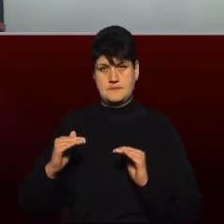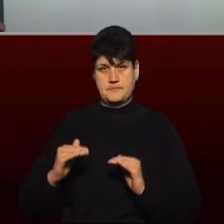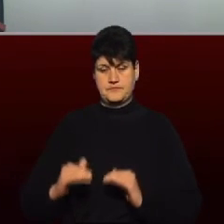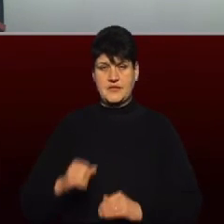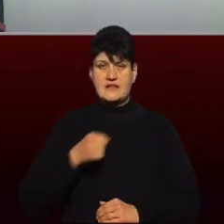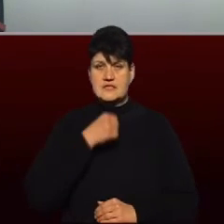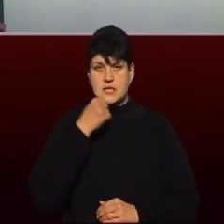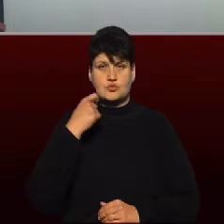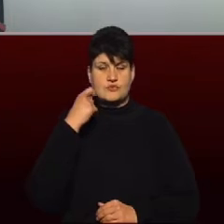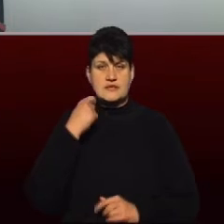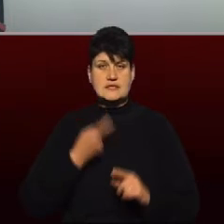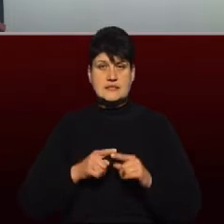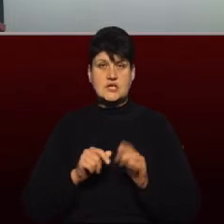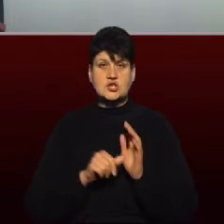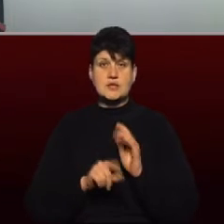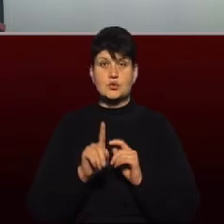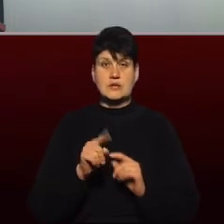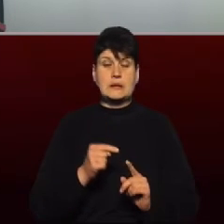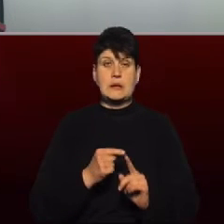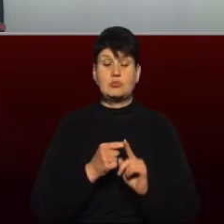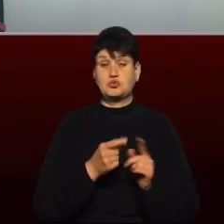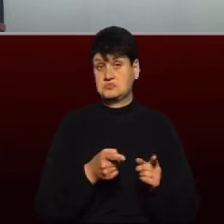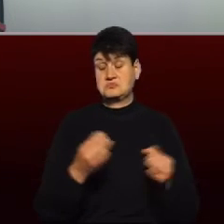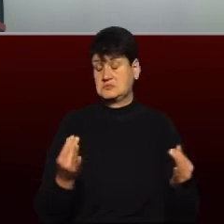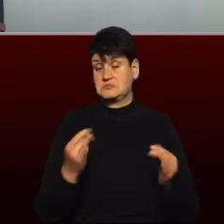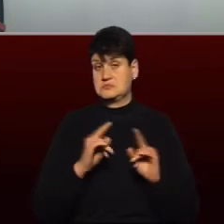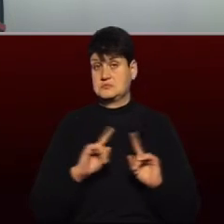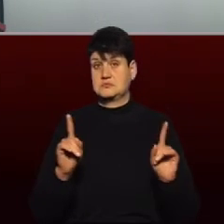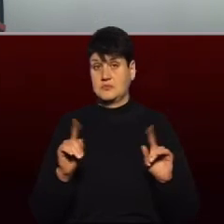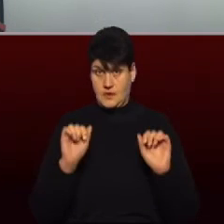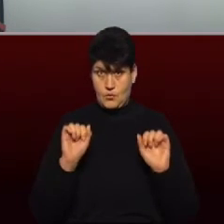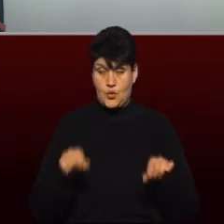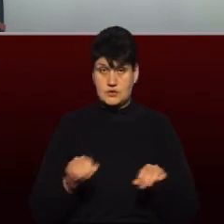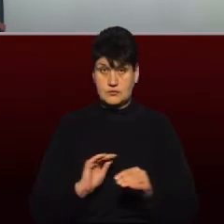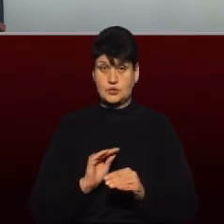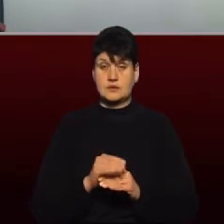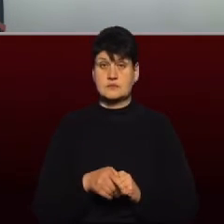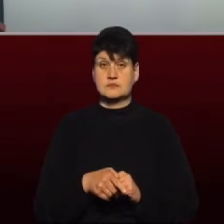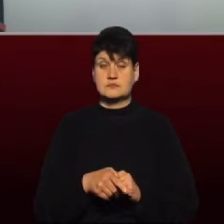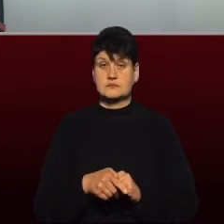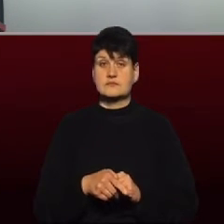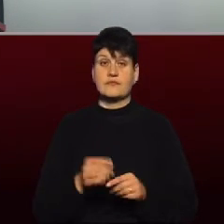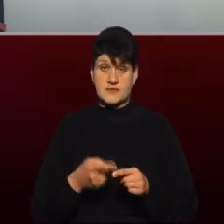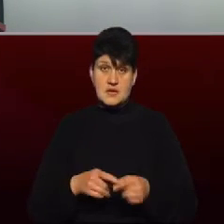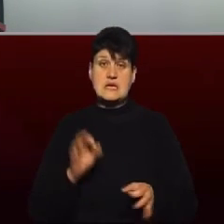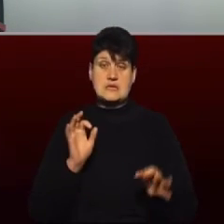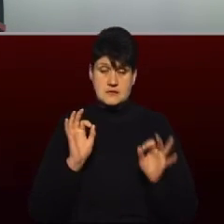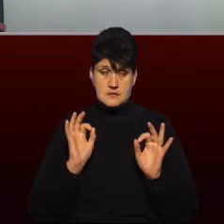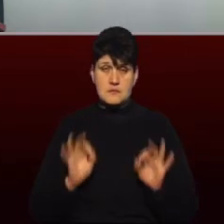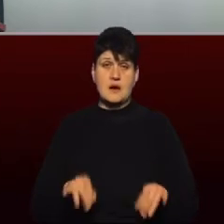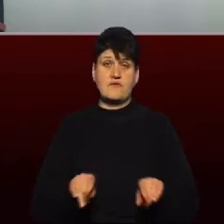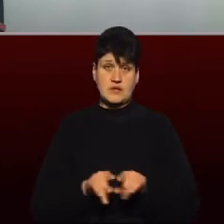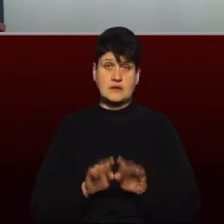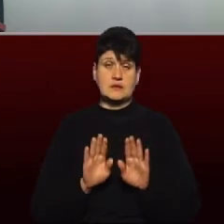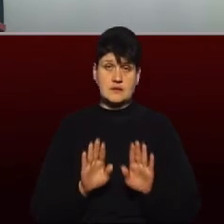61+. Ще один такий цікавий феномен. Uh-huh. Чи можете нам додати до цього? Так, це справді так, тому що молодь є